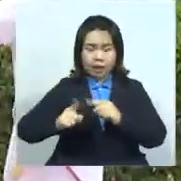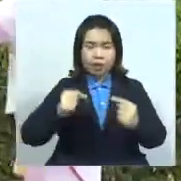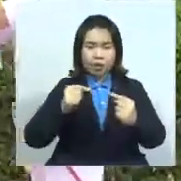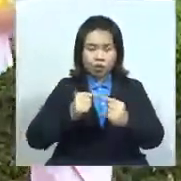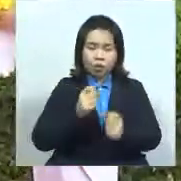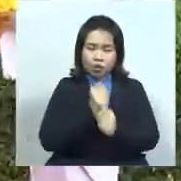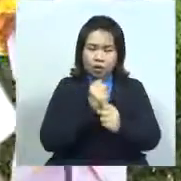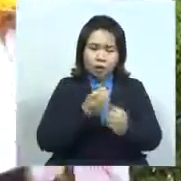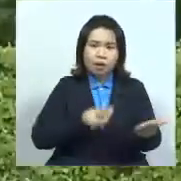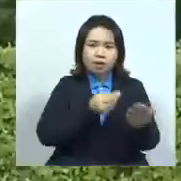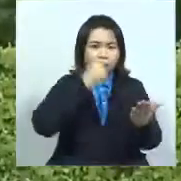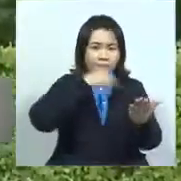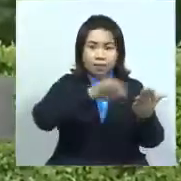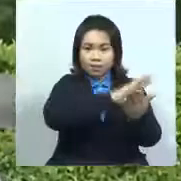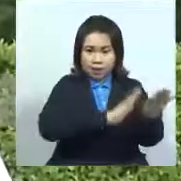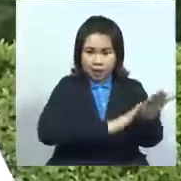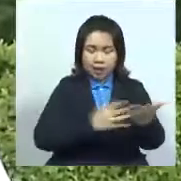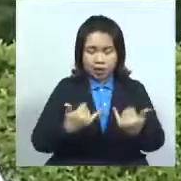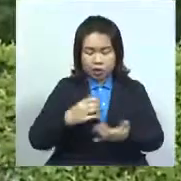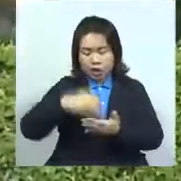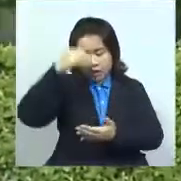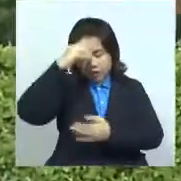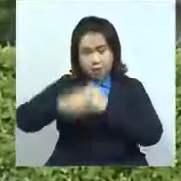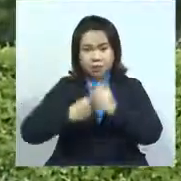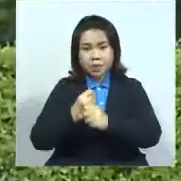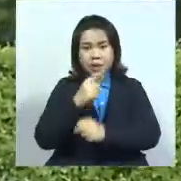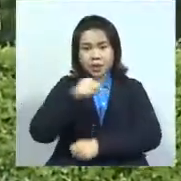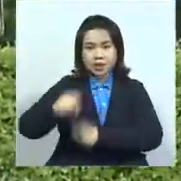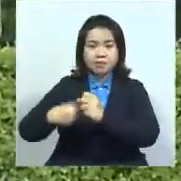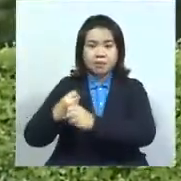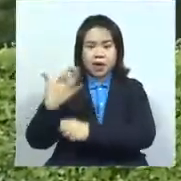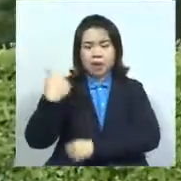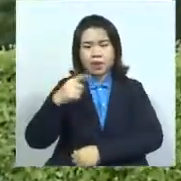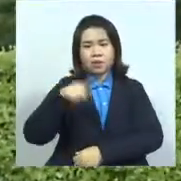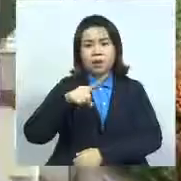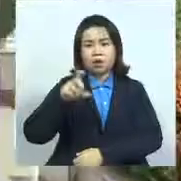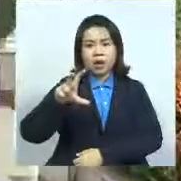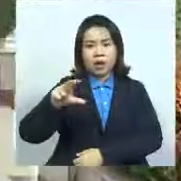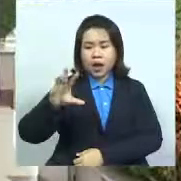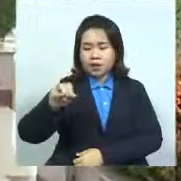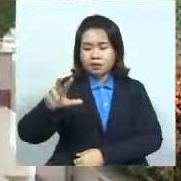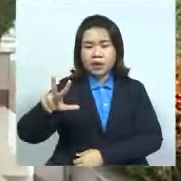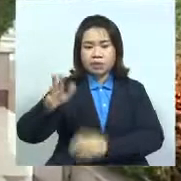จจุบันมีนักเรียนในร้อยพระจุลจอมเกล้าชั้นปีที่1ถึง5รวม1153นาย